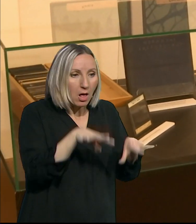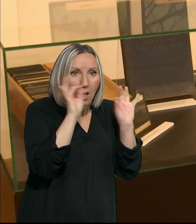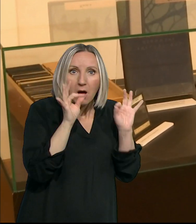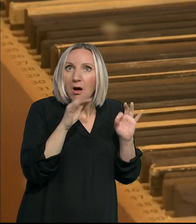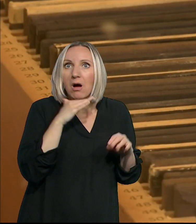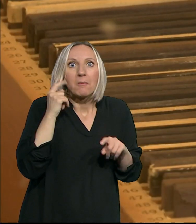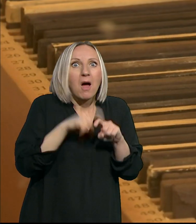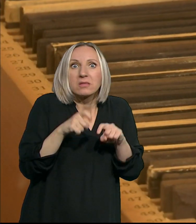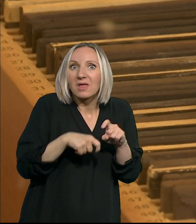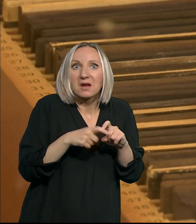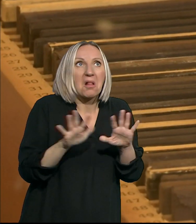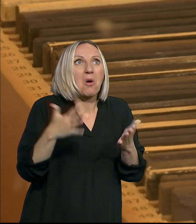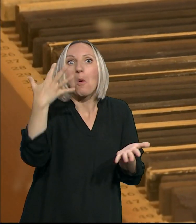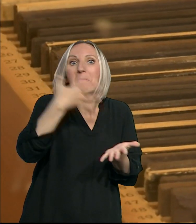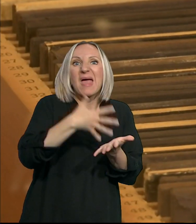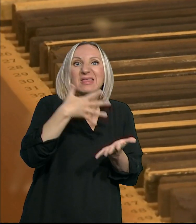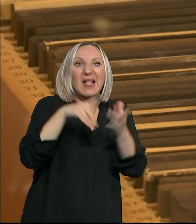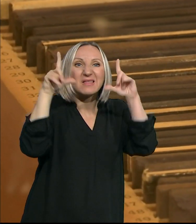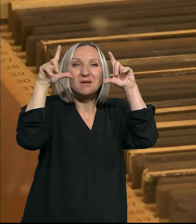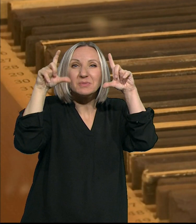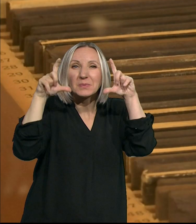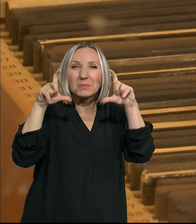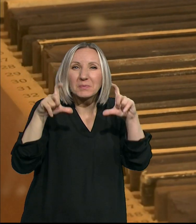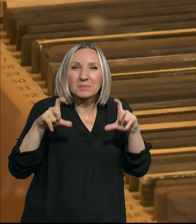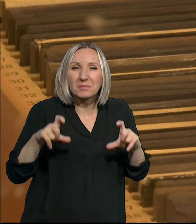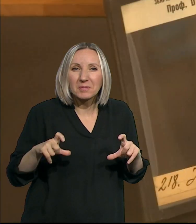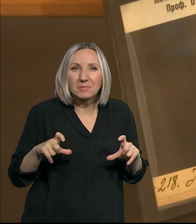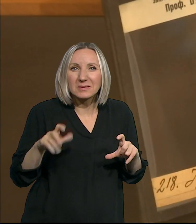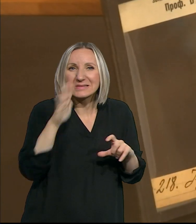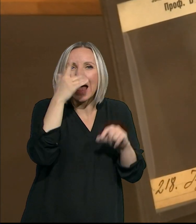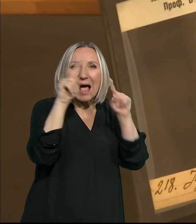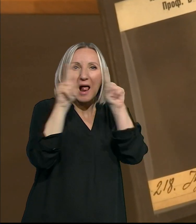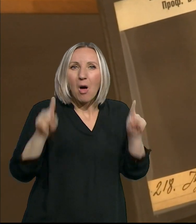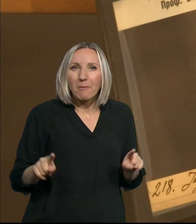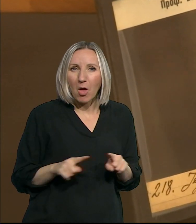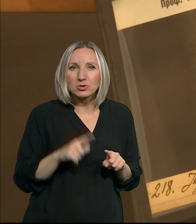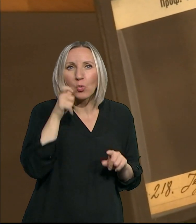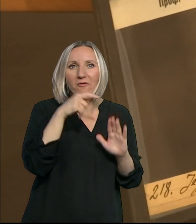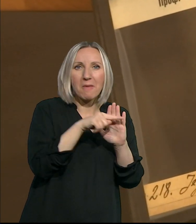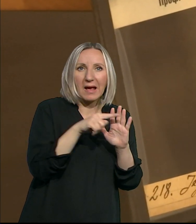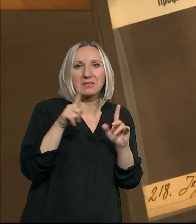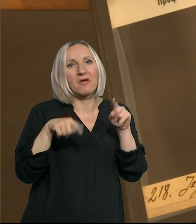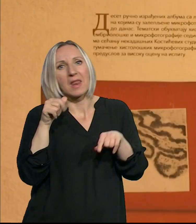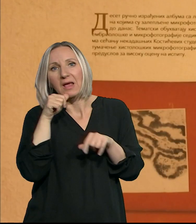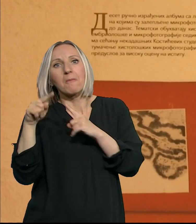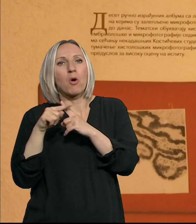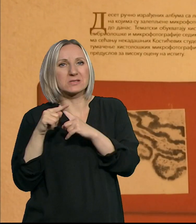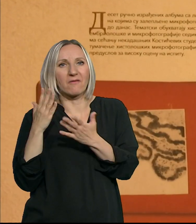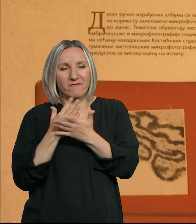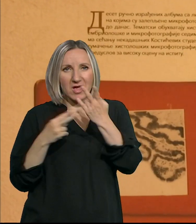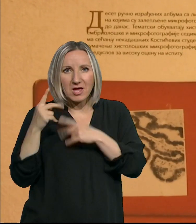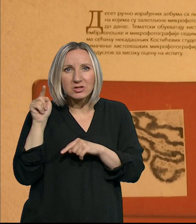od ukupno negde oko 5000 fotografskih staklenih ploča, uglavnom negativa, u manjem broju i